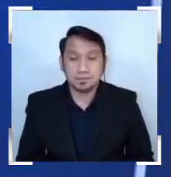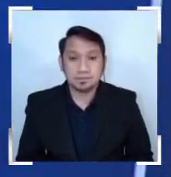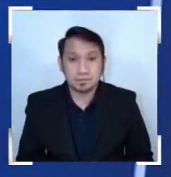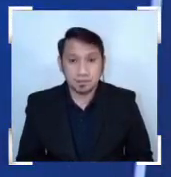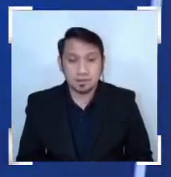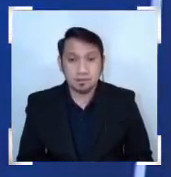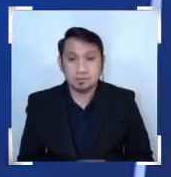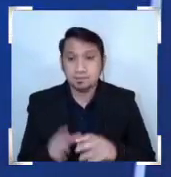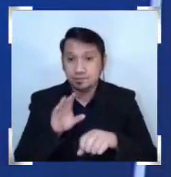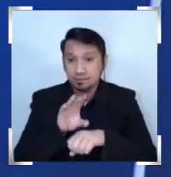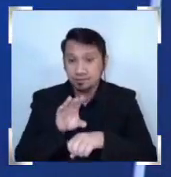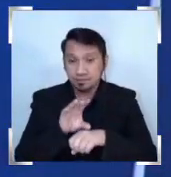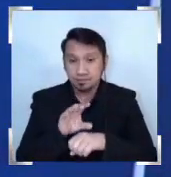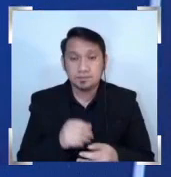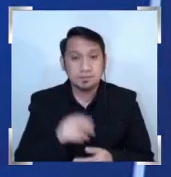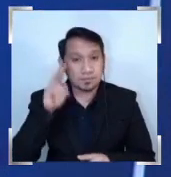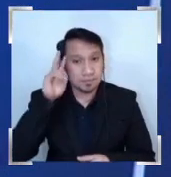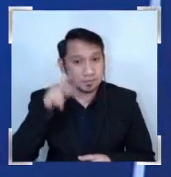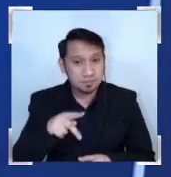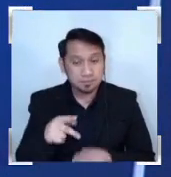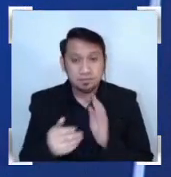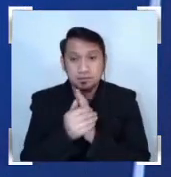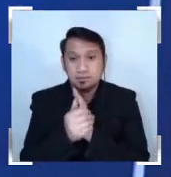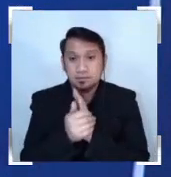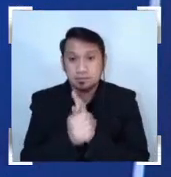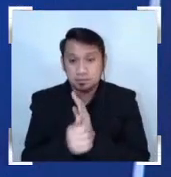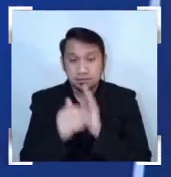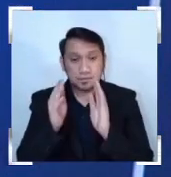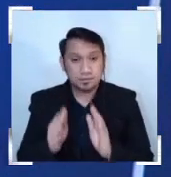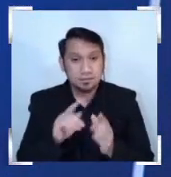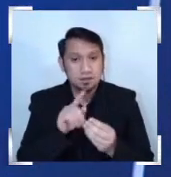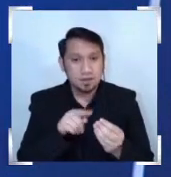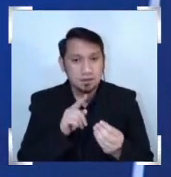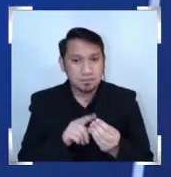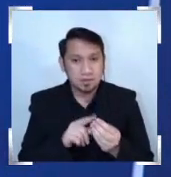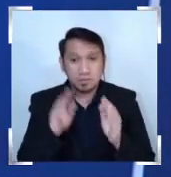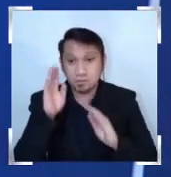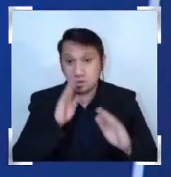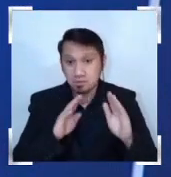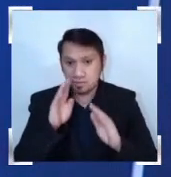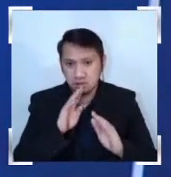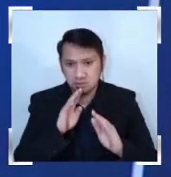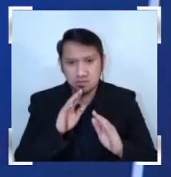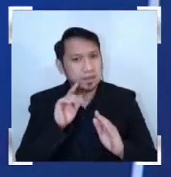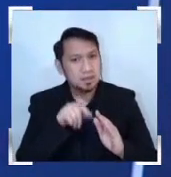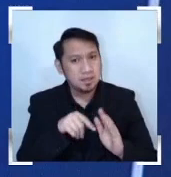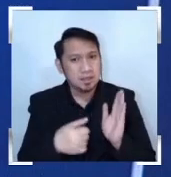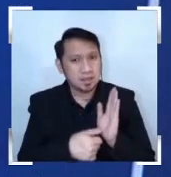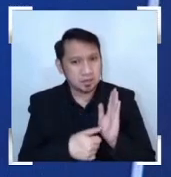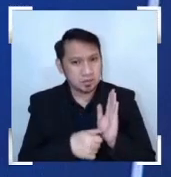Ikukonsulta ng Company Vice President Lenny Robredo sa mga eksperto ang mga alegasyon ng irregularidad sa eleksyon. At sa kanyang pagharap sa